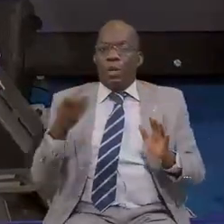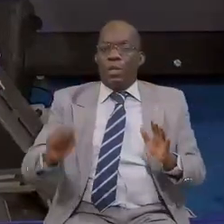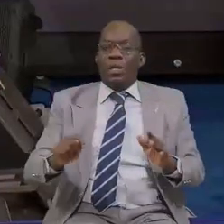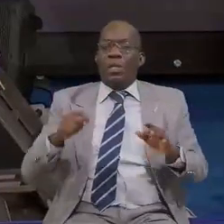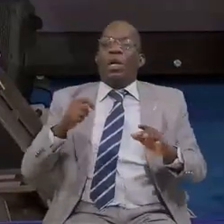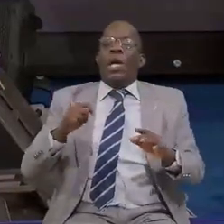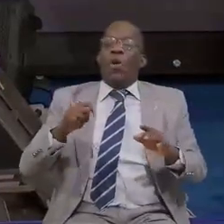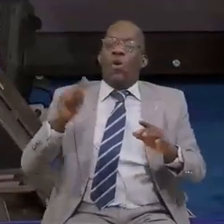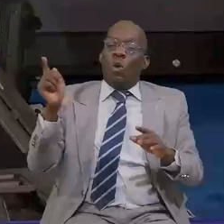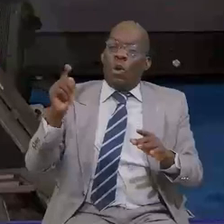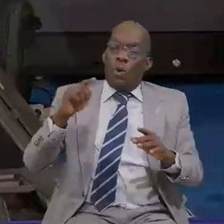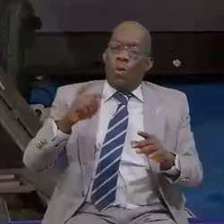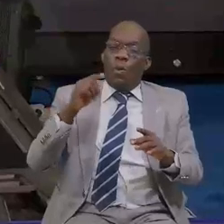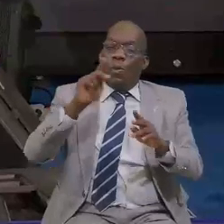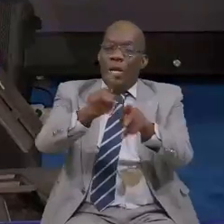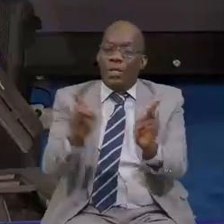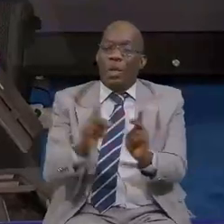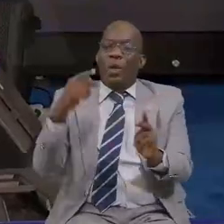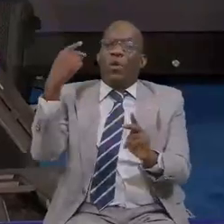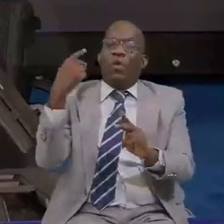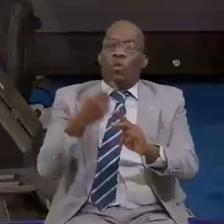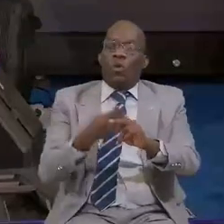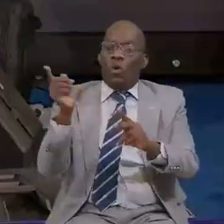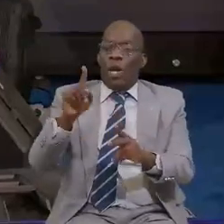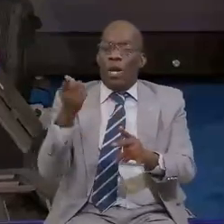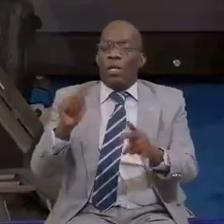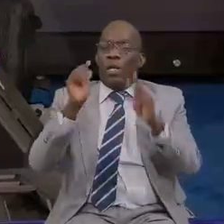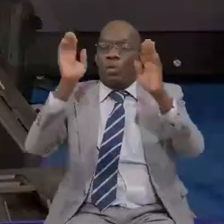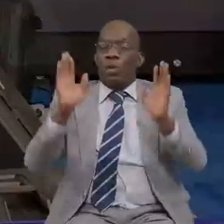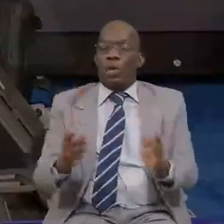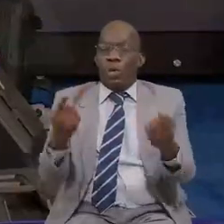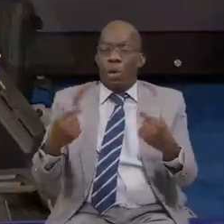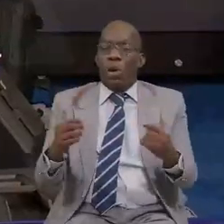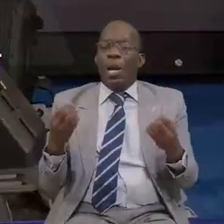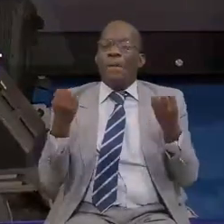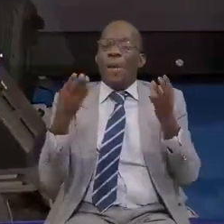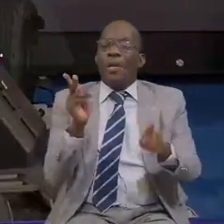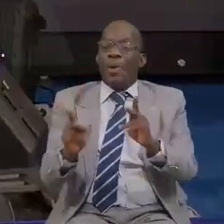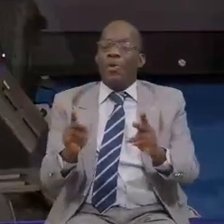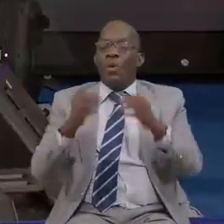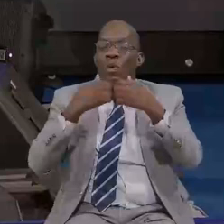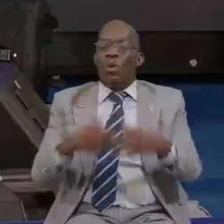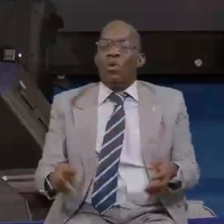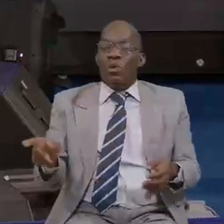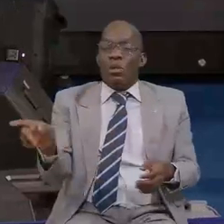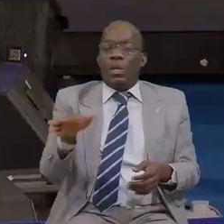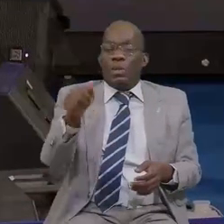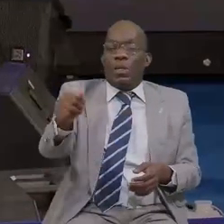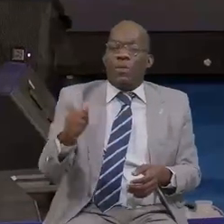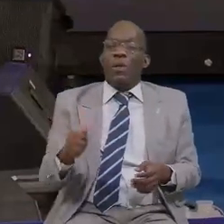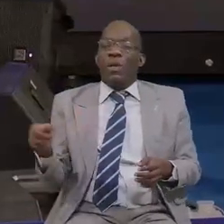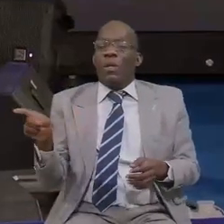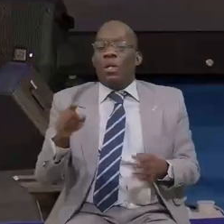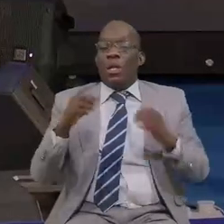Nous devons vérifier donc la puissance derrière les miracles. Ce n'est pas les miracles seulement. Plusieurs se perdent et perdent leur destinée